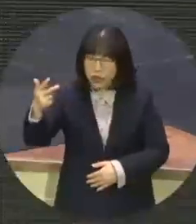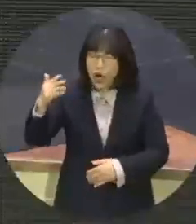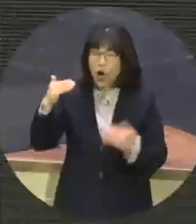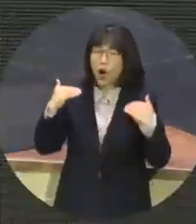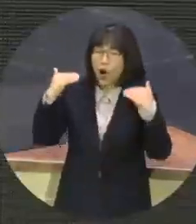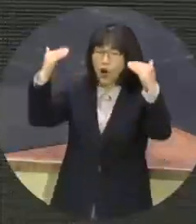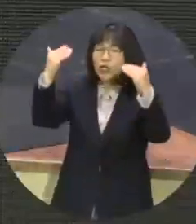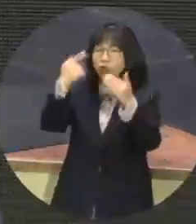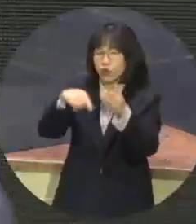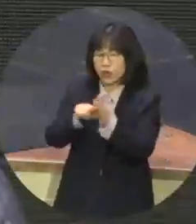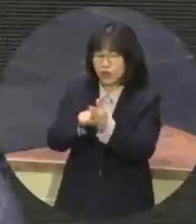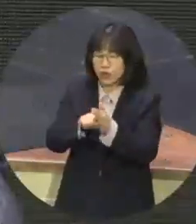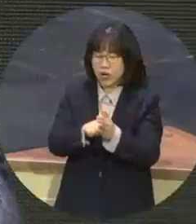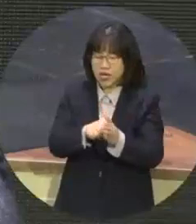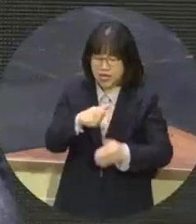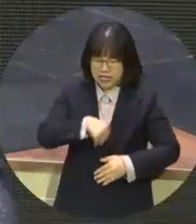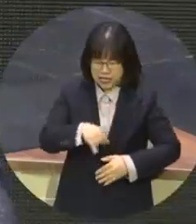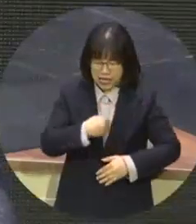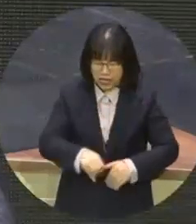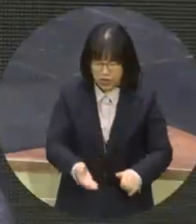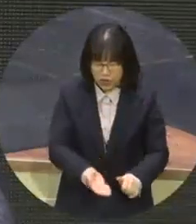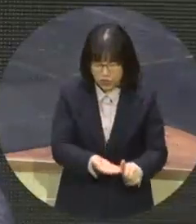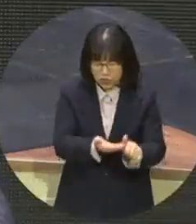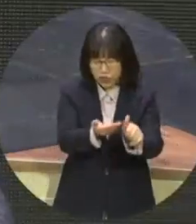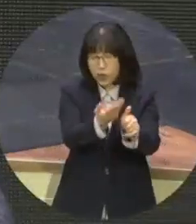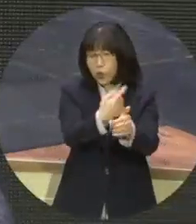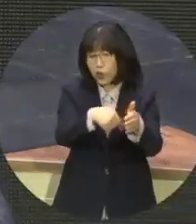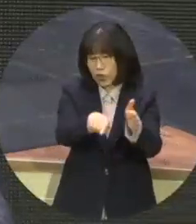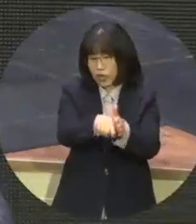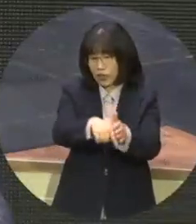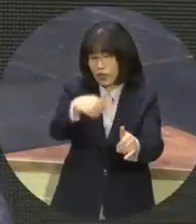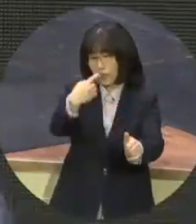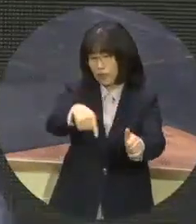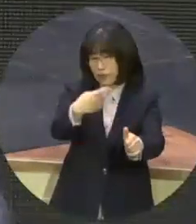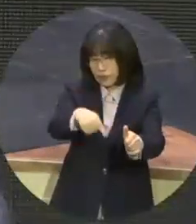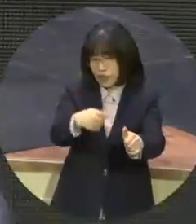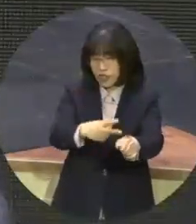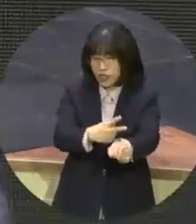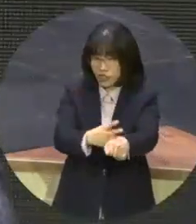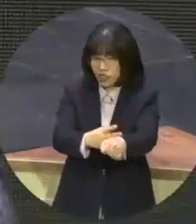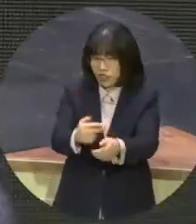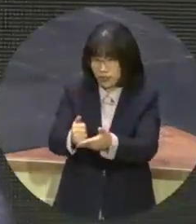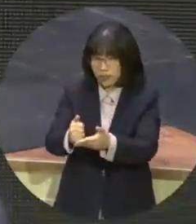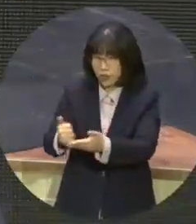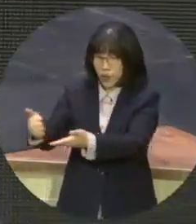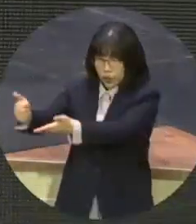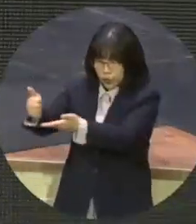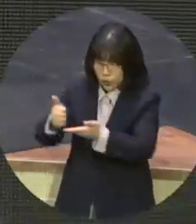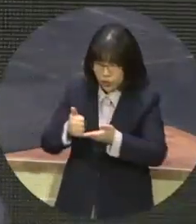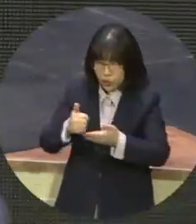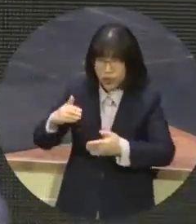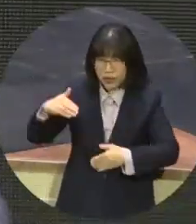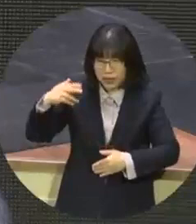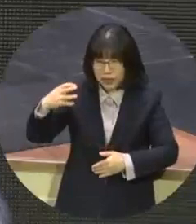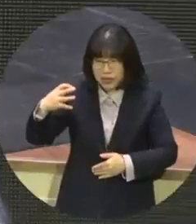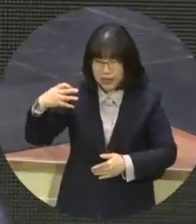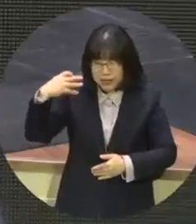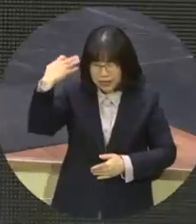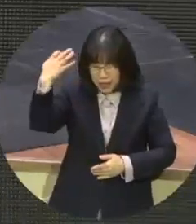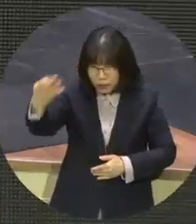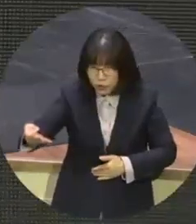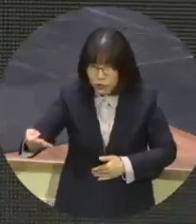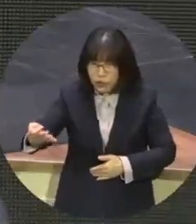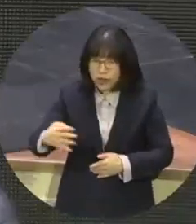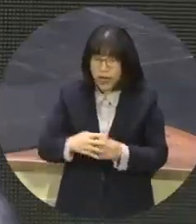향한 양육 코칭 강의를 하게 됩니다. 아주 유명한 강사잖아요, 그분이. 그리고 30일에는 어린을 위한